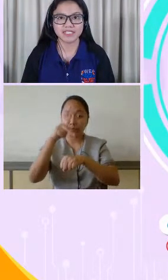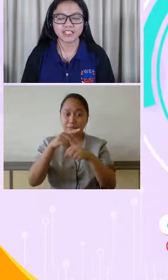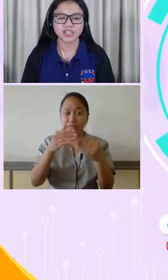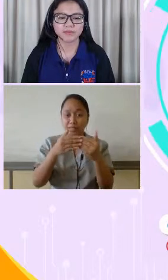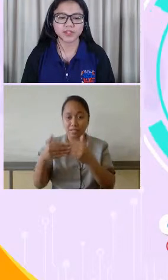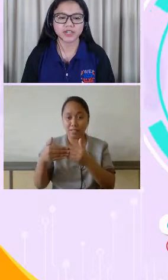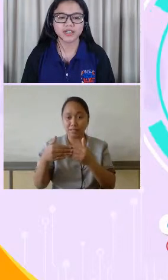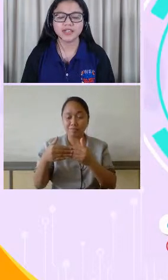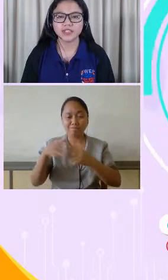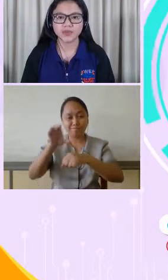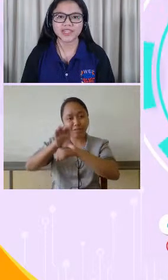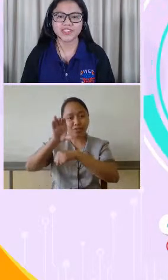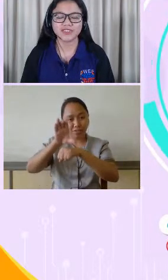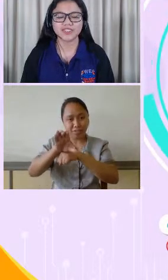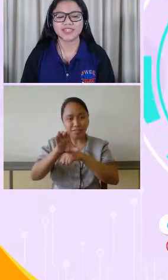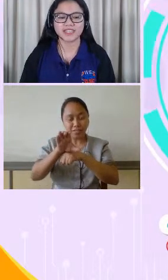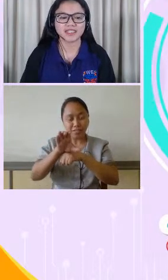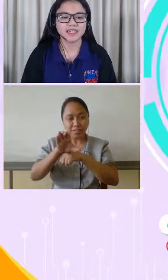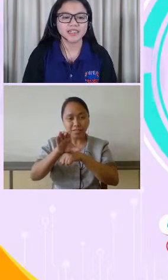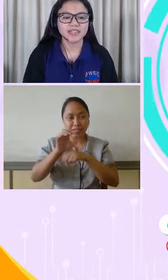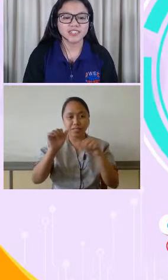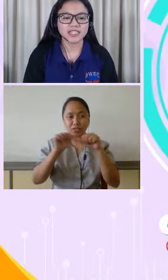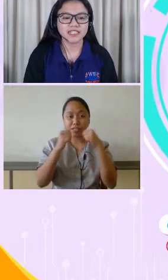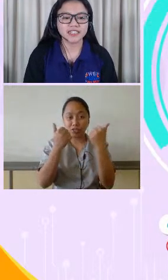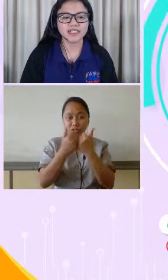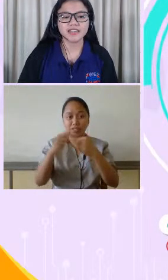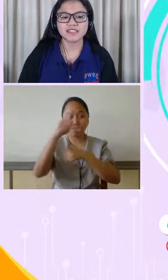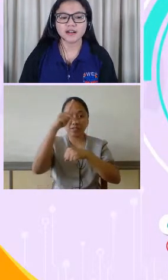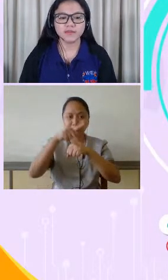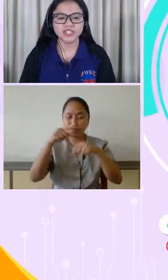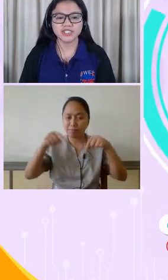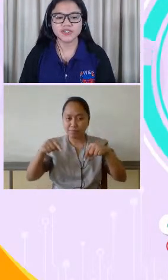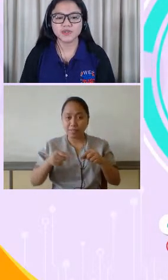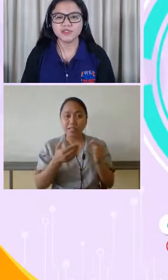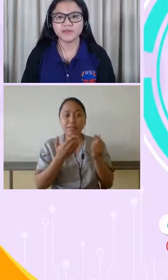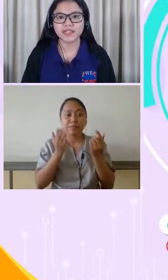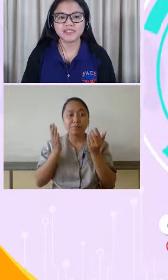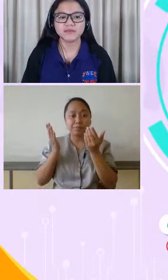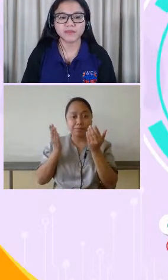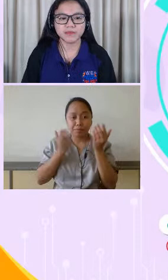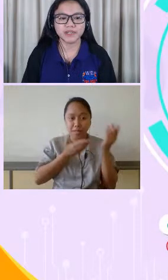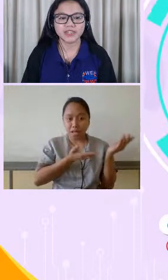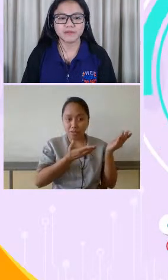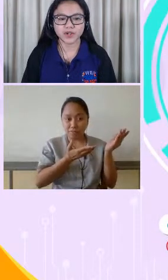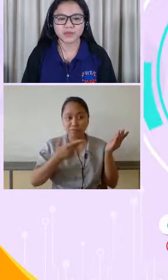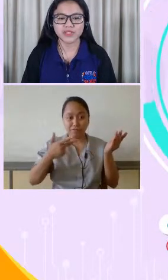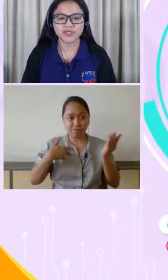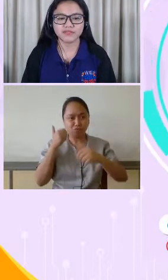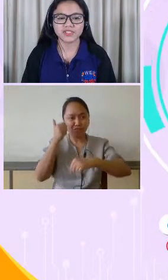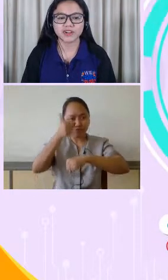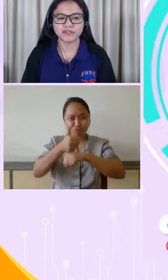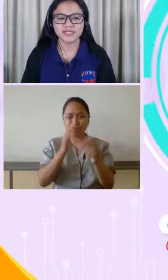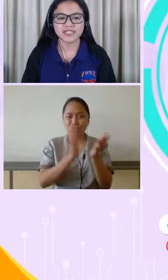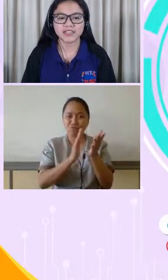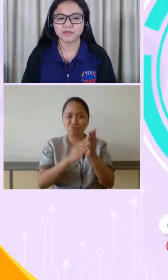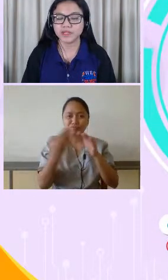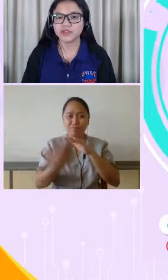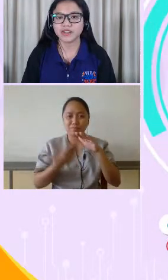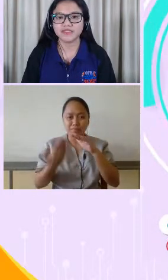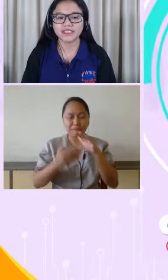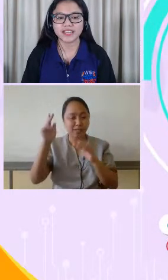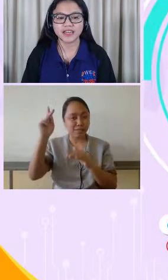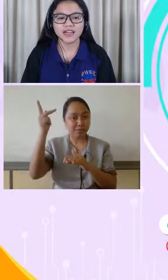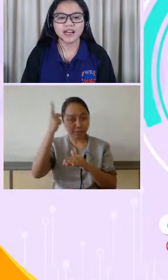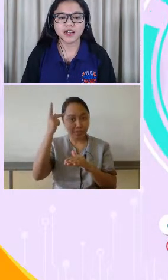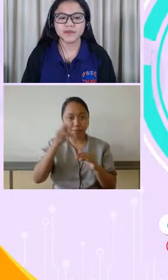Association Cavite Chapter in 2013. Siya rin ang nag-establish ng school-based public employment service office sa